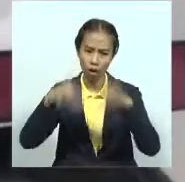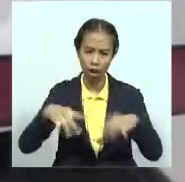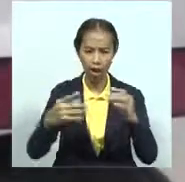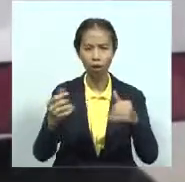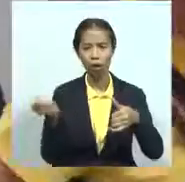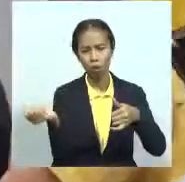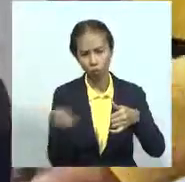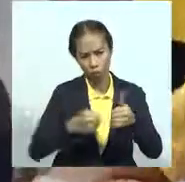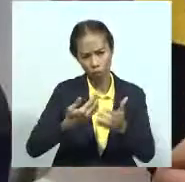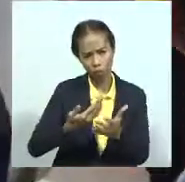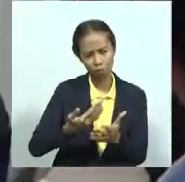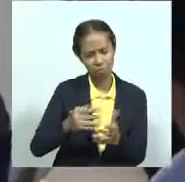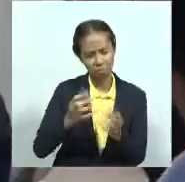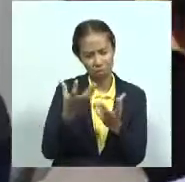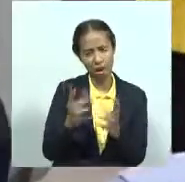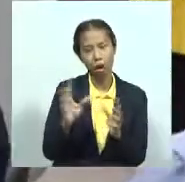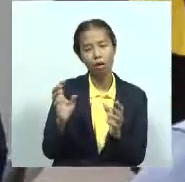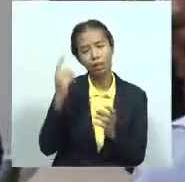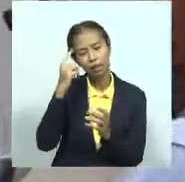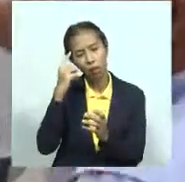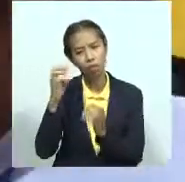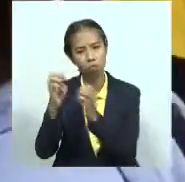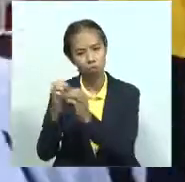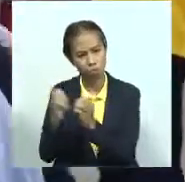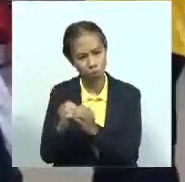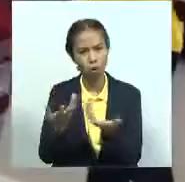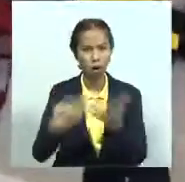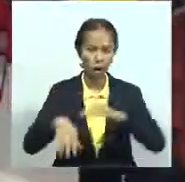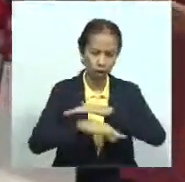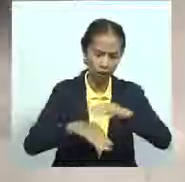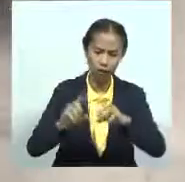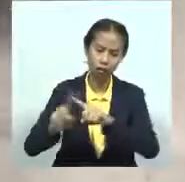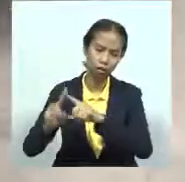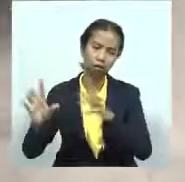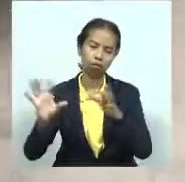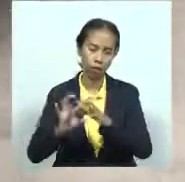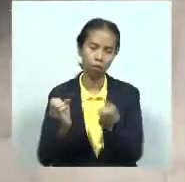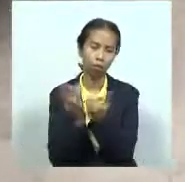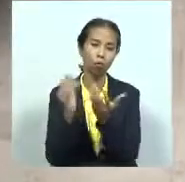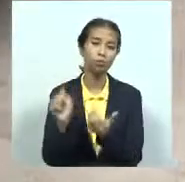เกรงว่าผู้ต้องหาจะยุ่งเหยิงกับพยานหลักฐานในคดีค่ะ